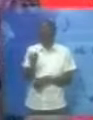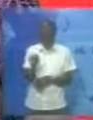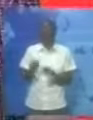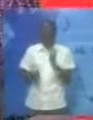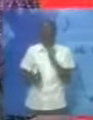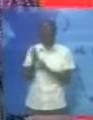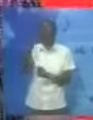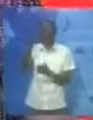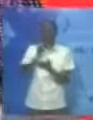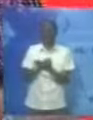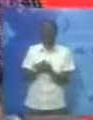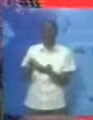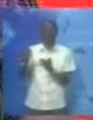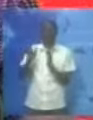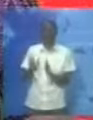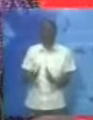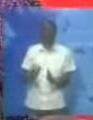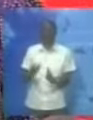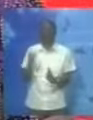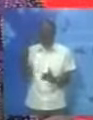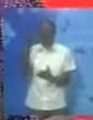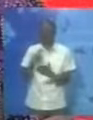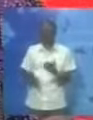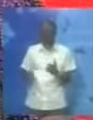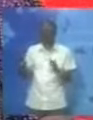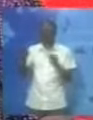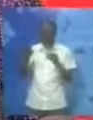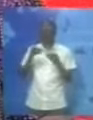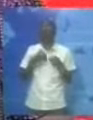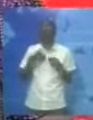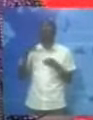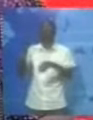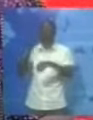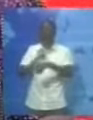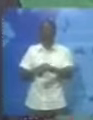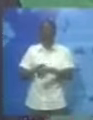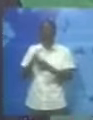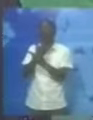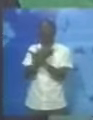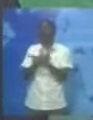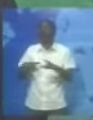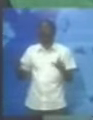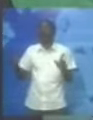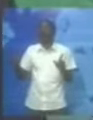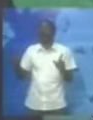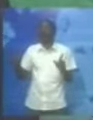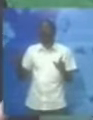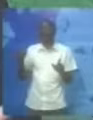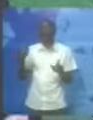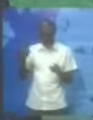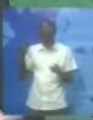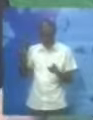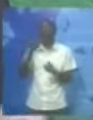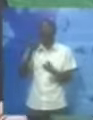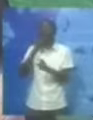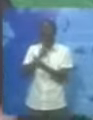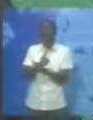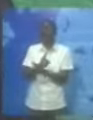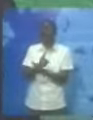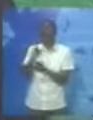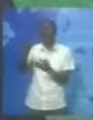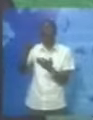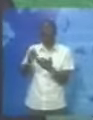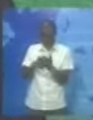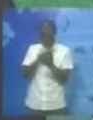plus écrivain. À quoi est-ce que vous occupez votre temps libre? Alors là, je suis en train de terminer un livre, justement, qu'il faut que je corrige